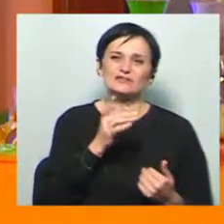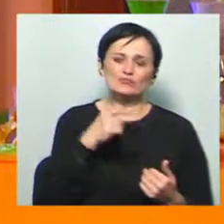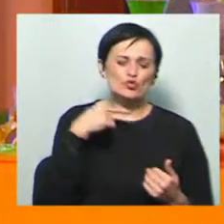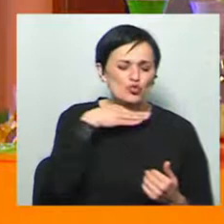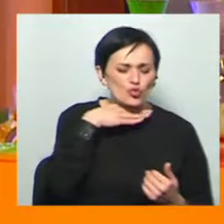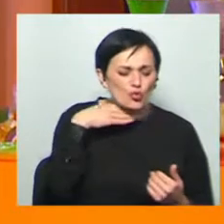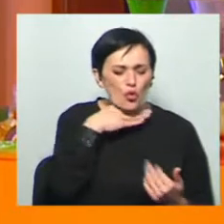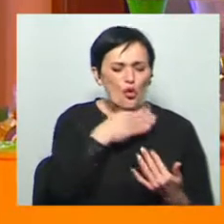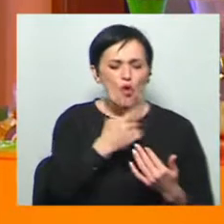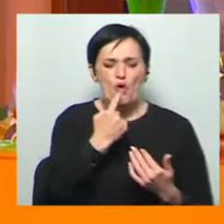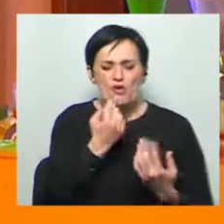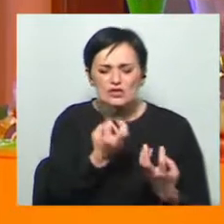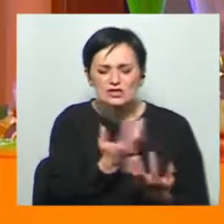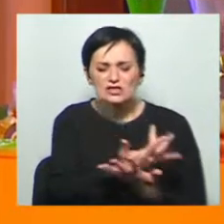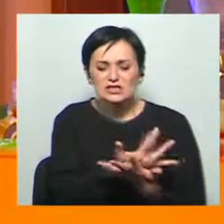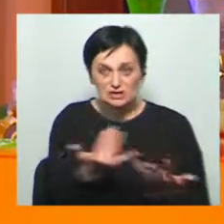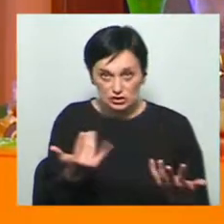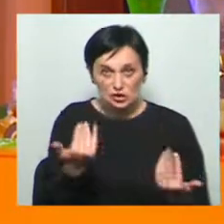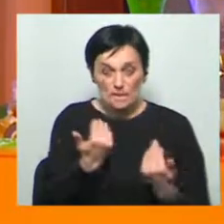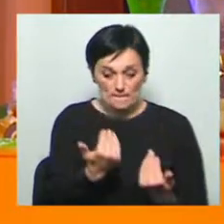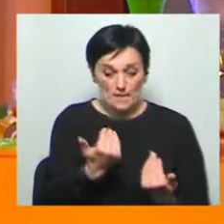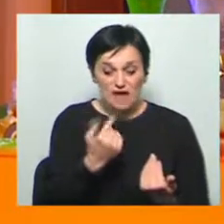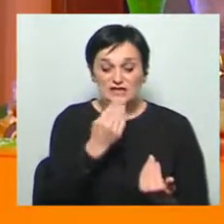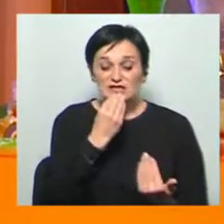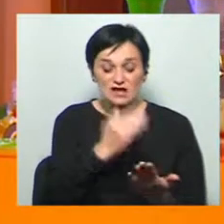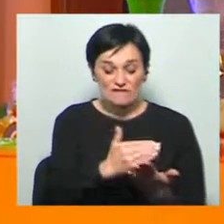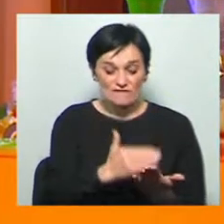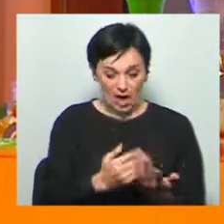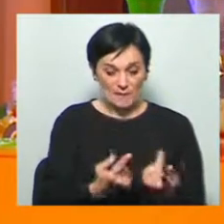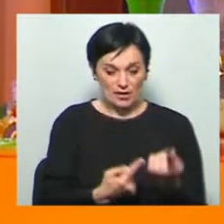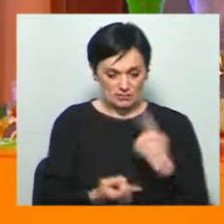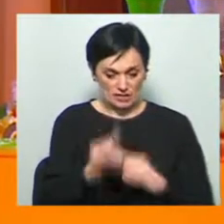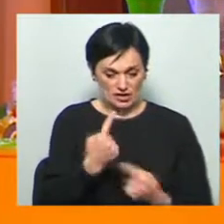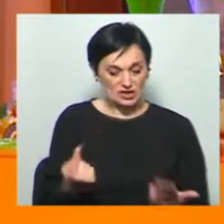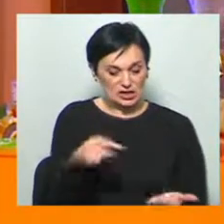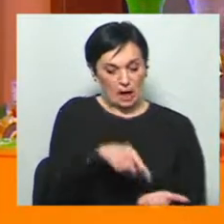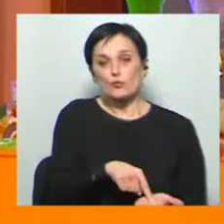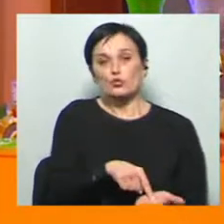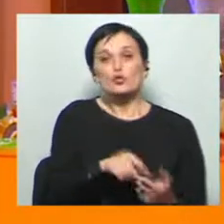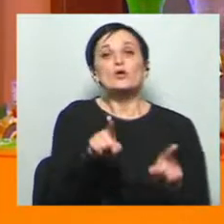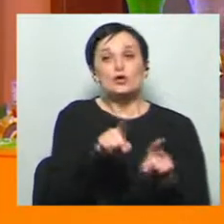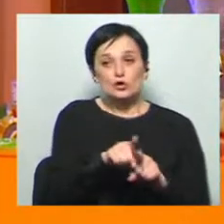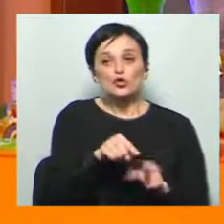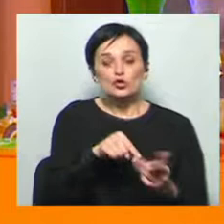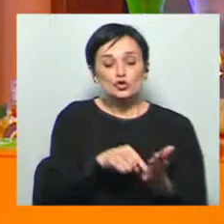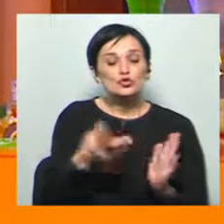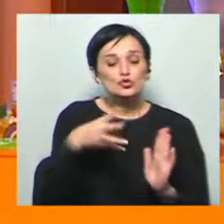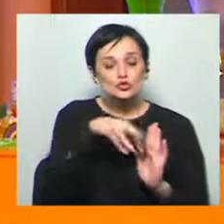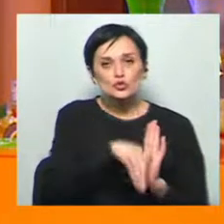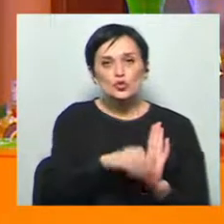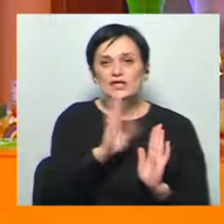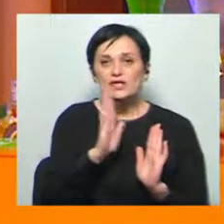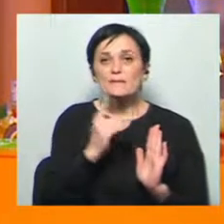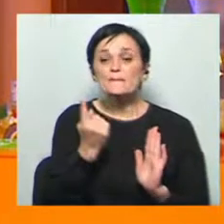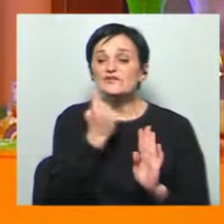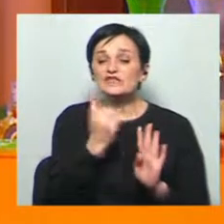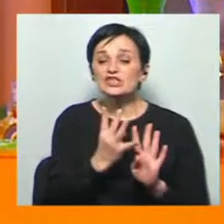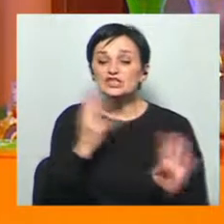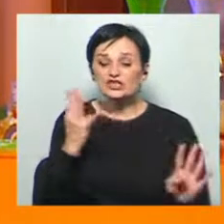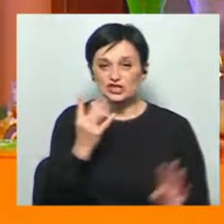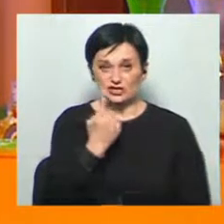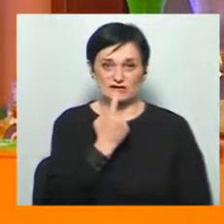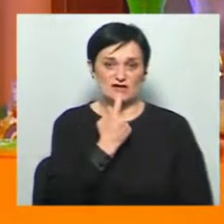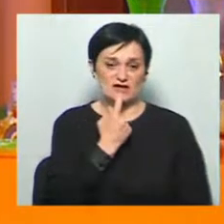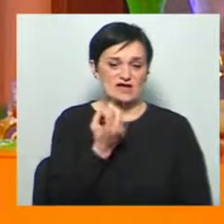ცხიმები აღმოჩნდება, დაბრუნდება მათ კვების რაციონში და მათ შორის იქნება უპირველეს ყოვლისა კვერცხი